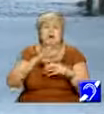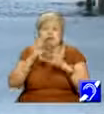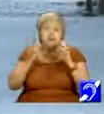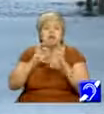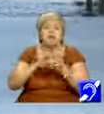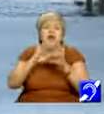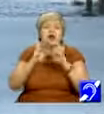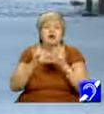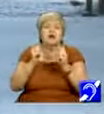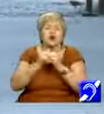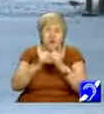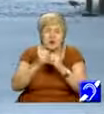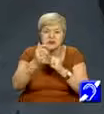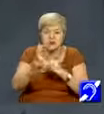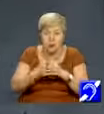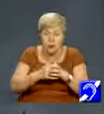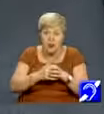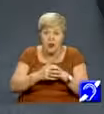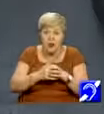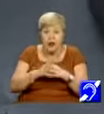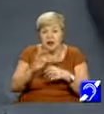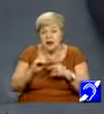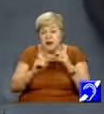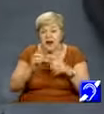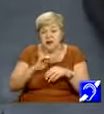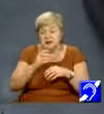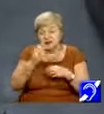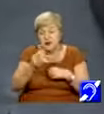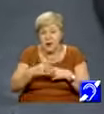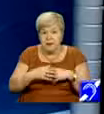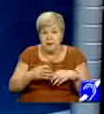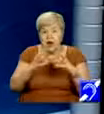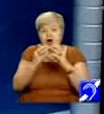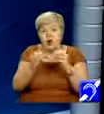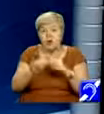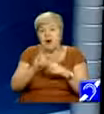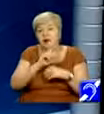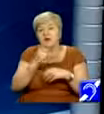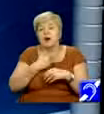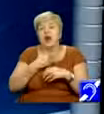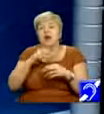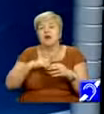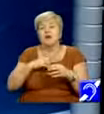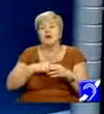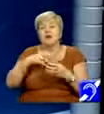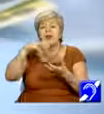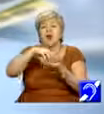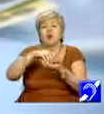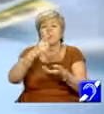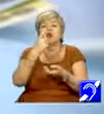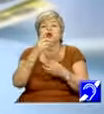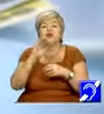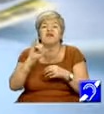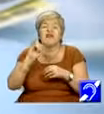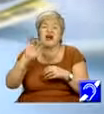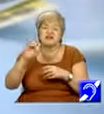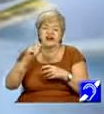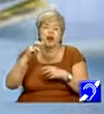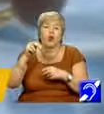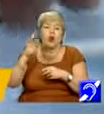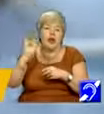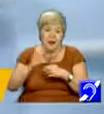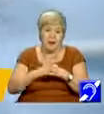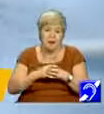ne consolează cu ceva, într-adevăr, România nu mai este pe locul 1 la inflație în Uniunea Europeană. Avem